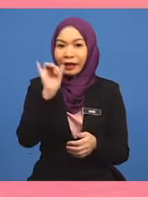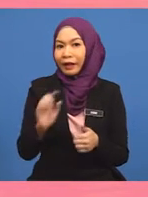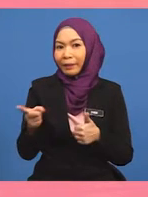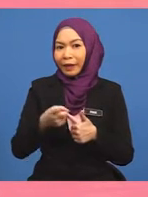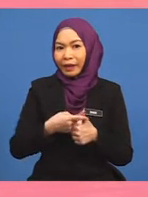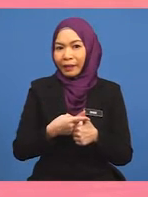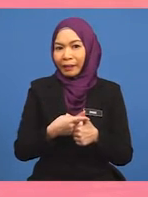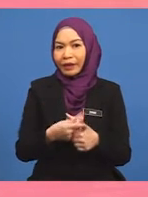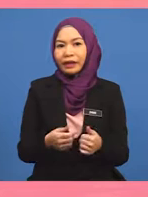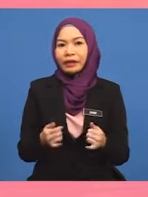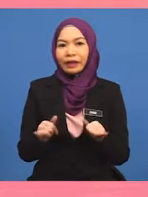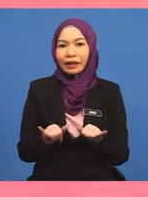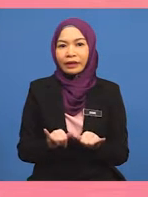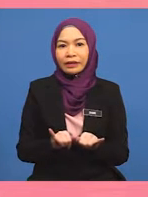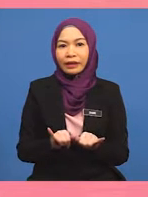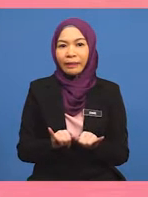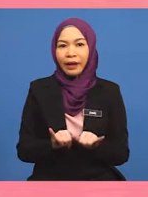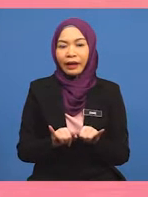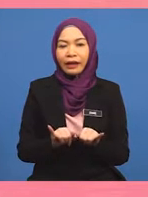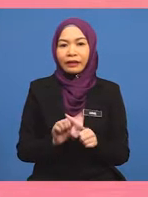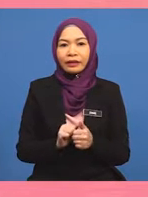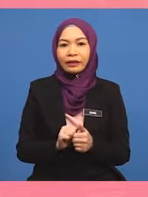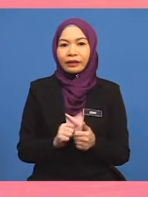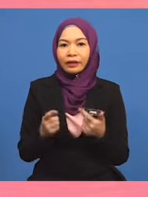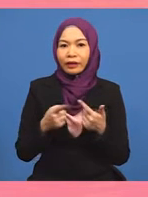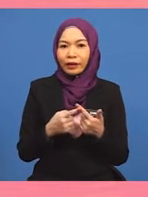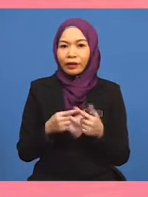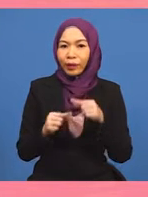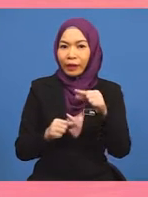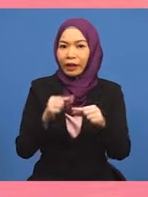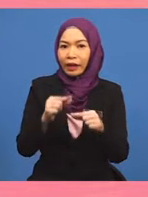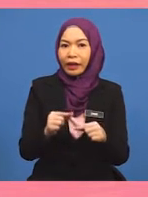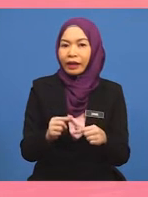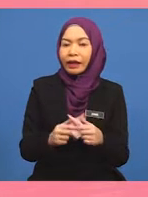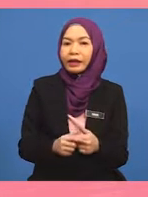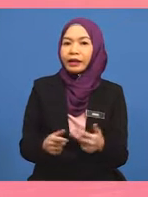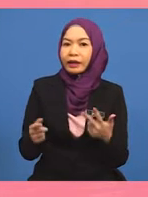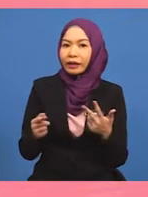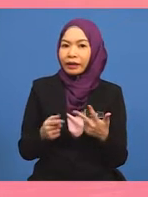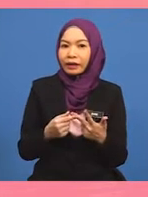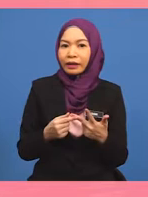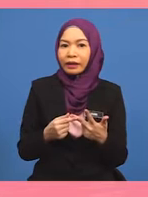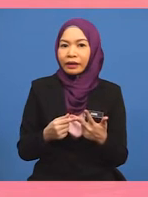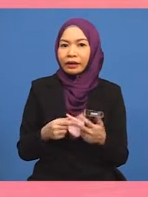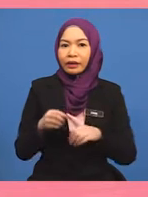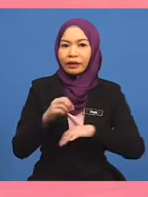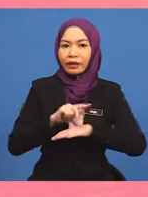keseimbangan. Kedua, pergerakan. Ketiga,